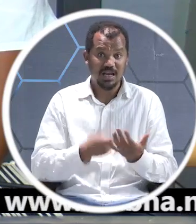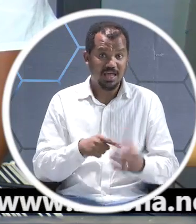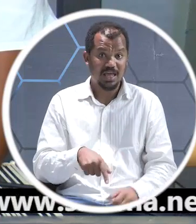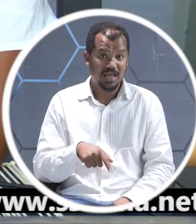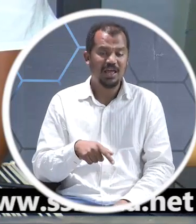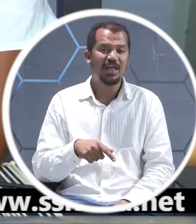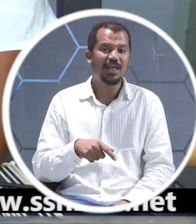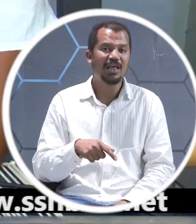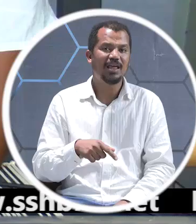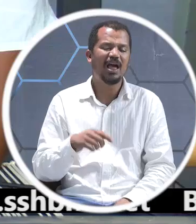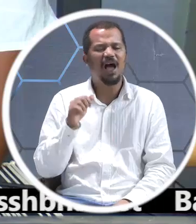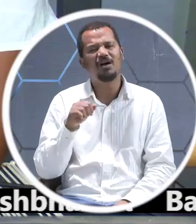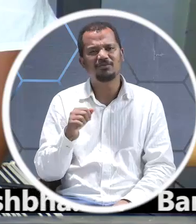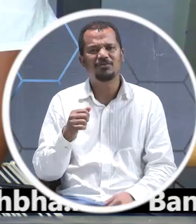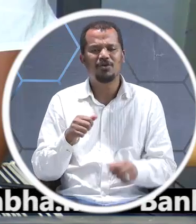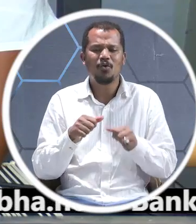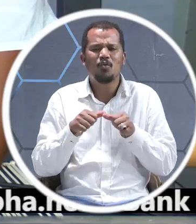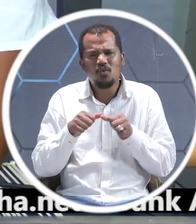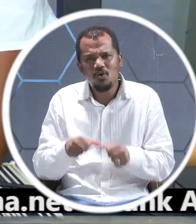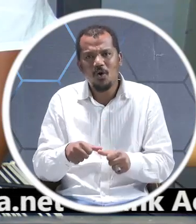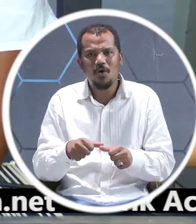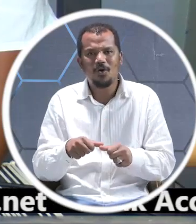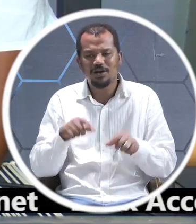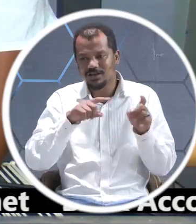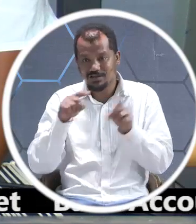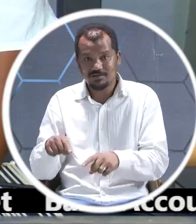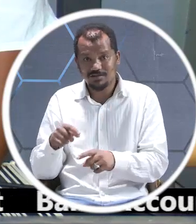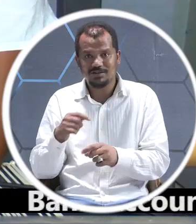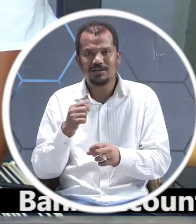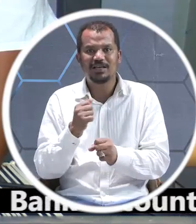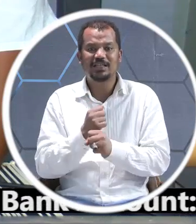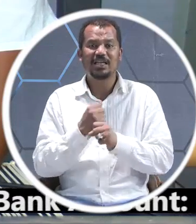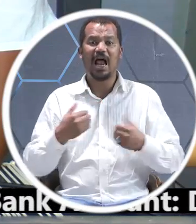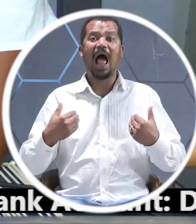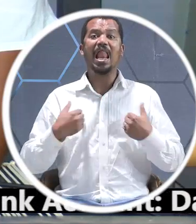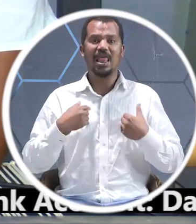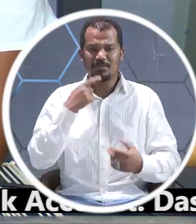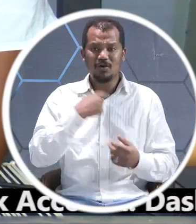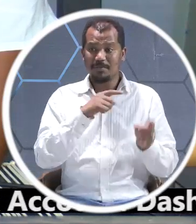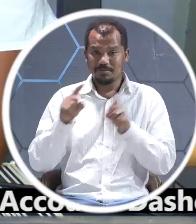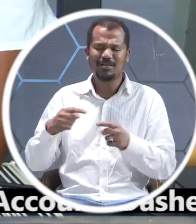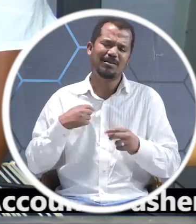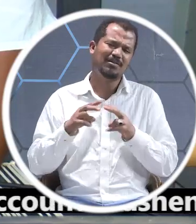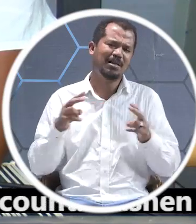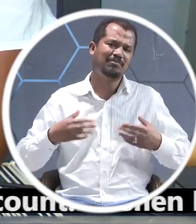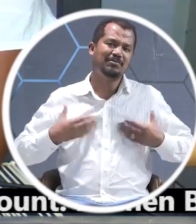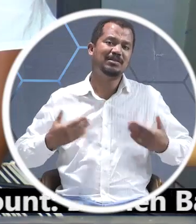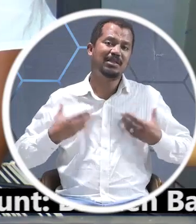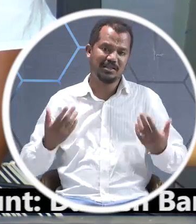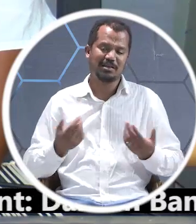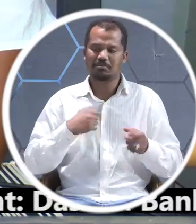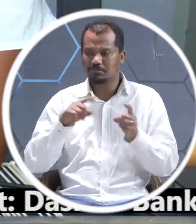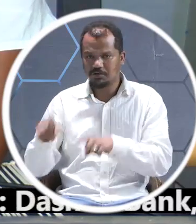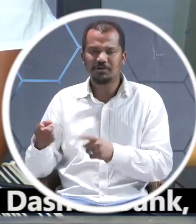ነው ይሄኛ አው ያው ውሎ ለመግባት እዚህ መጥቶ ግን ስራ አለ ብየው መምጣቴ በጣም እኔ ደስተኛ ነኝ እዚህ